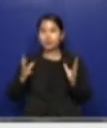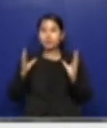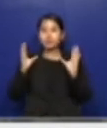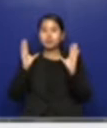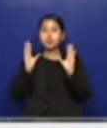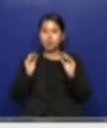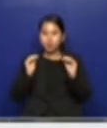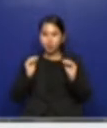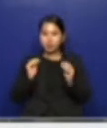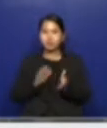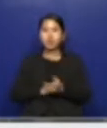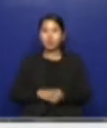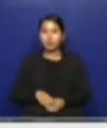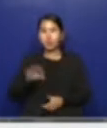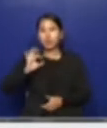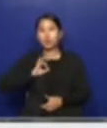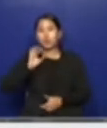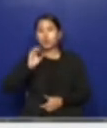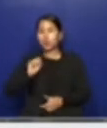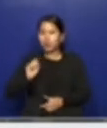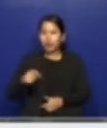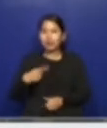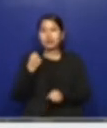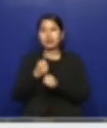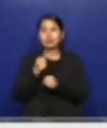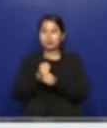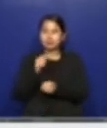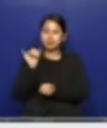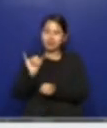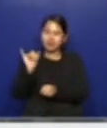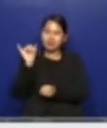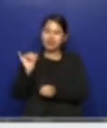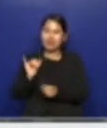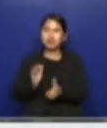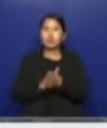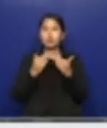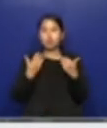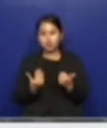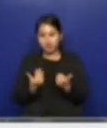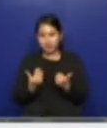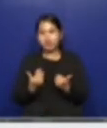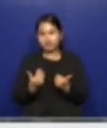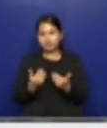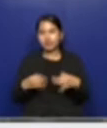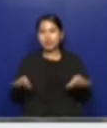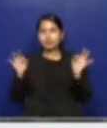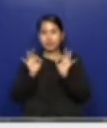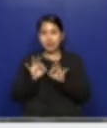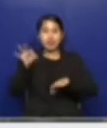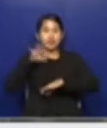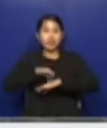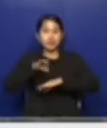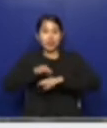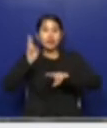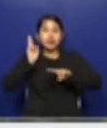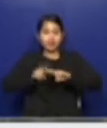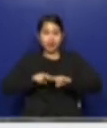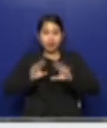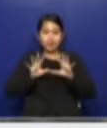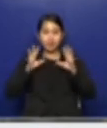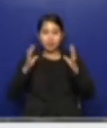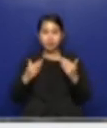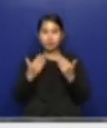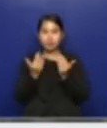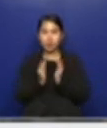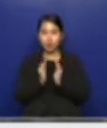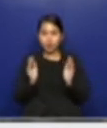บ่นว่าโน่นนี้นั่นท่านไม่ทำสักอันแต่วันนี้ท่านก็จะเป็นต้องมานั่งแต่ต้องขอขอบคุณท่านรองนายก